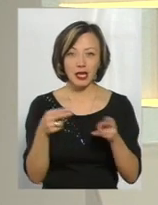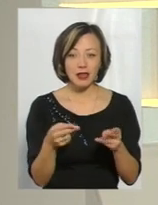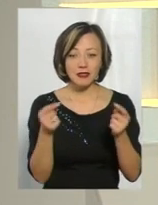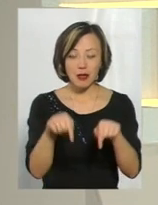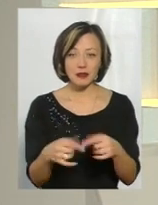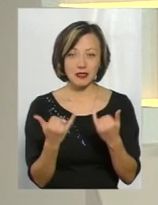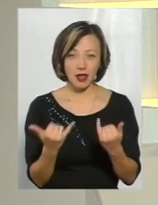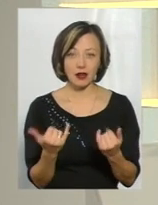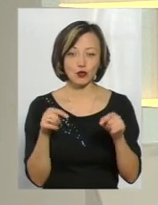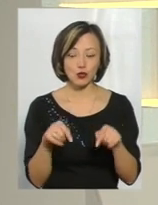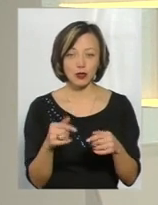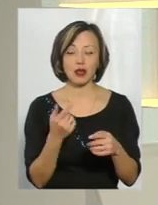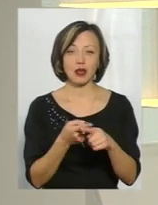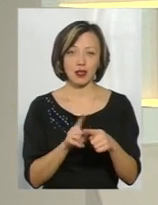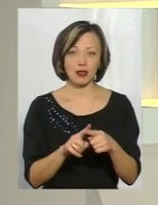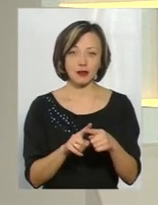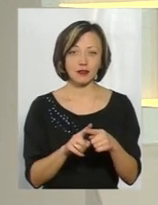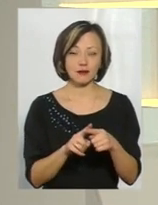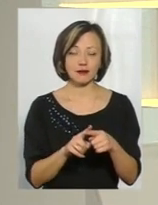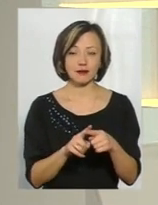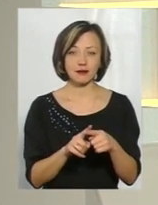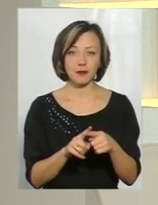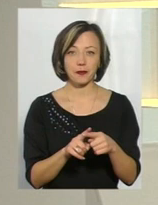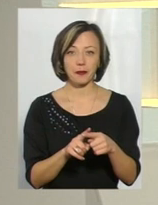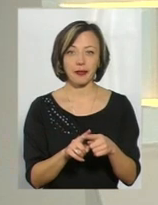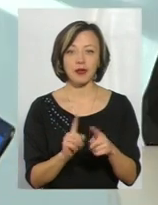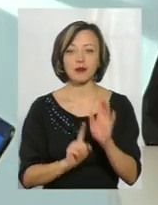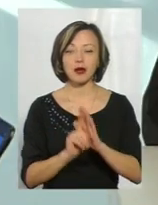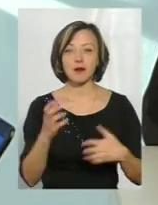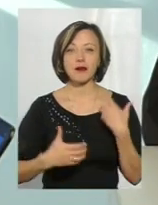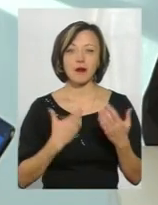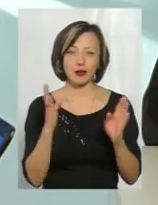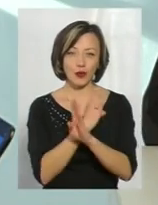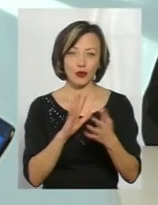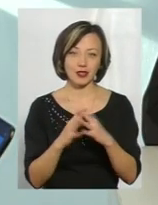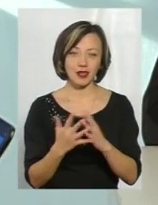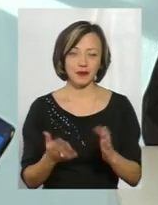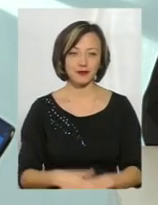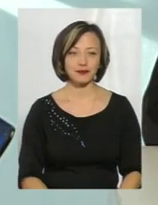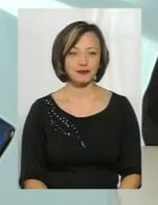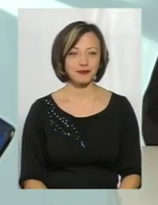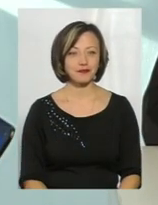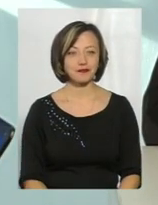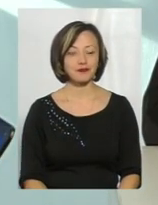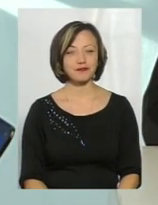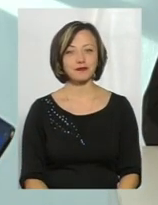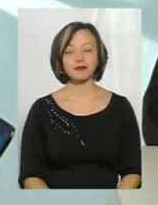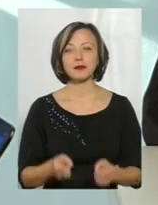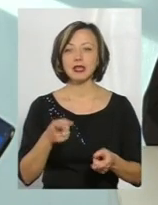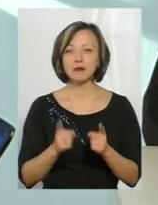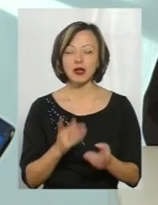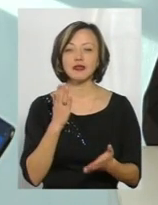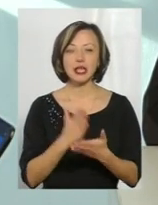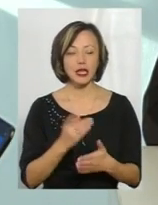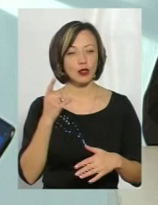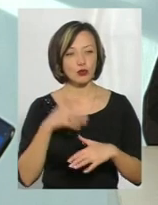саме зараз, саме сюди? І став перейматися долею села. Ну, насправді є